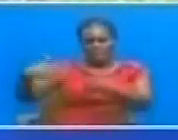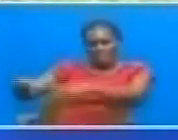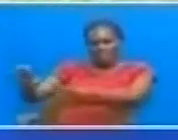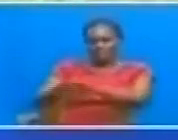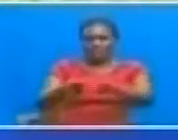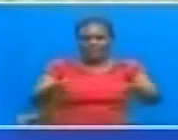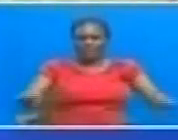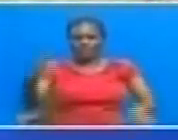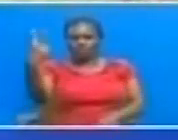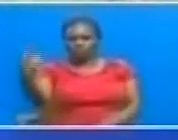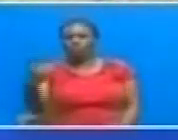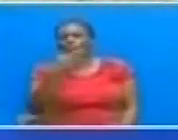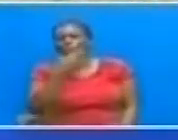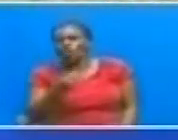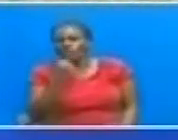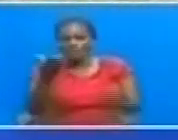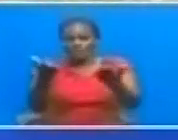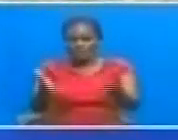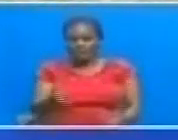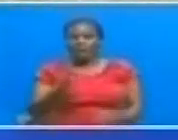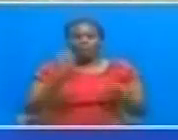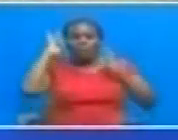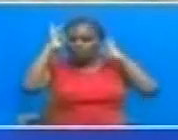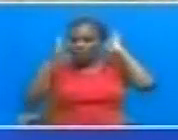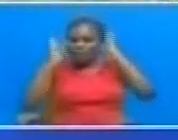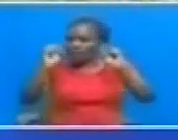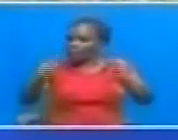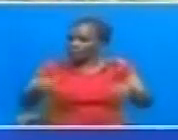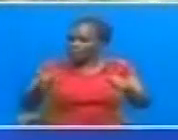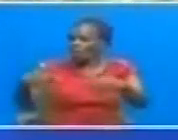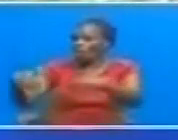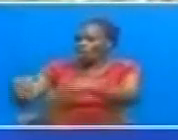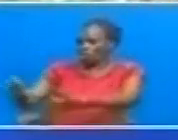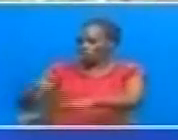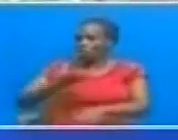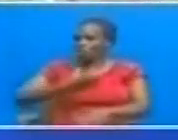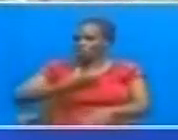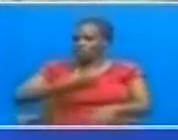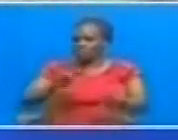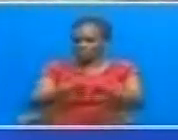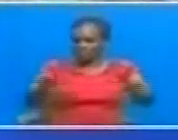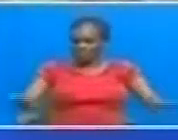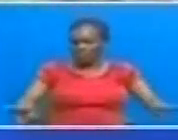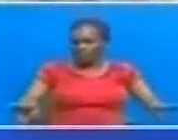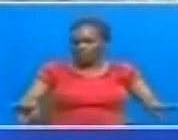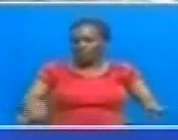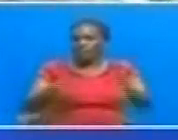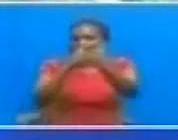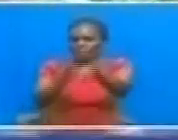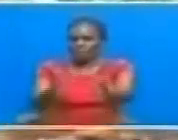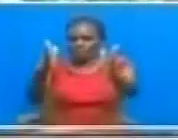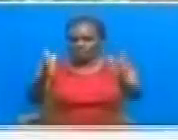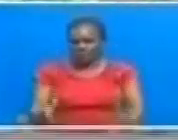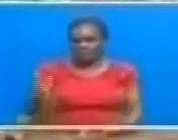hiyo wajana wawili, na sasa wanahofia kuwa huenda wakapoteza umiliki wake. Muremi Mwangi, KTN